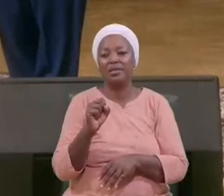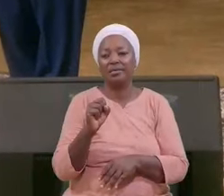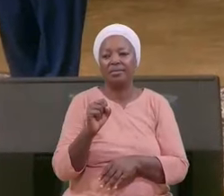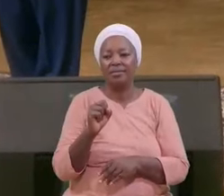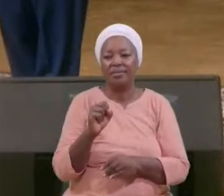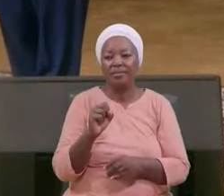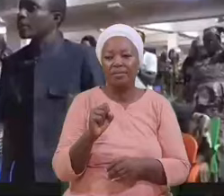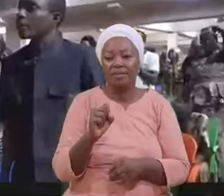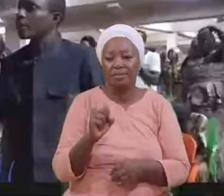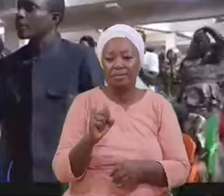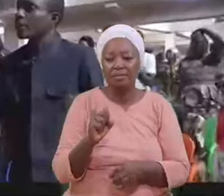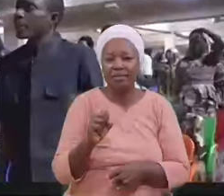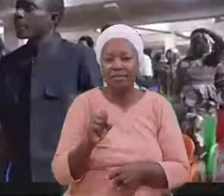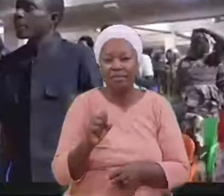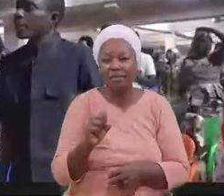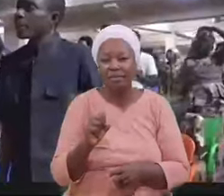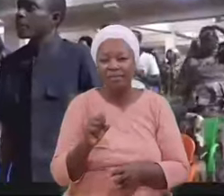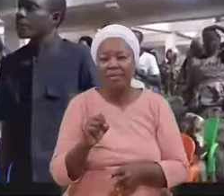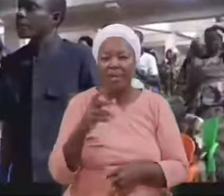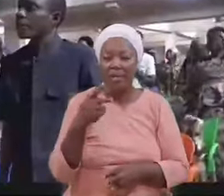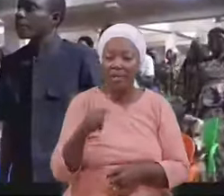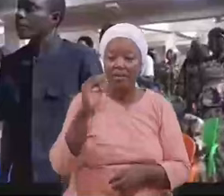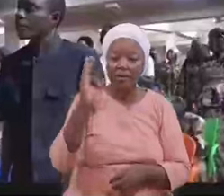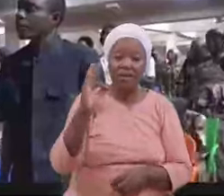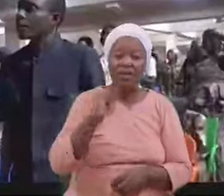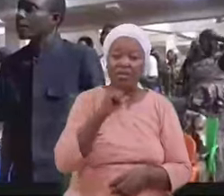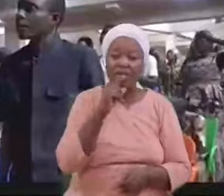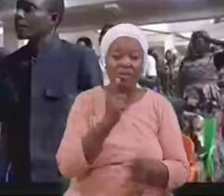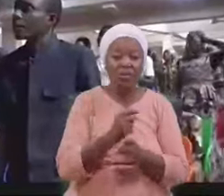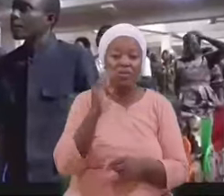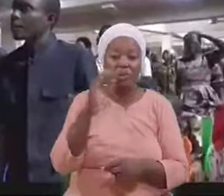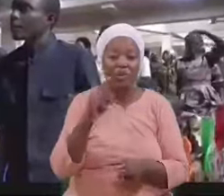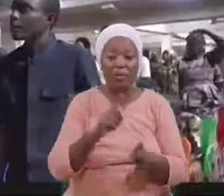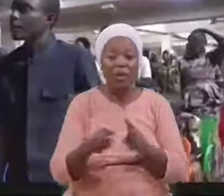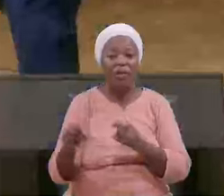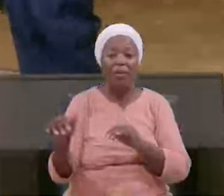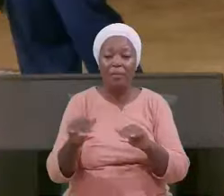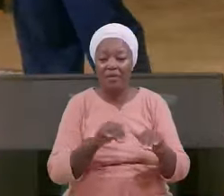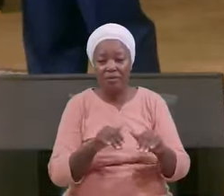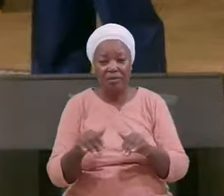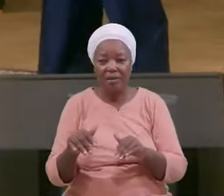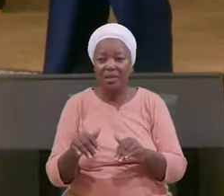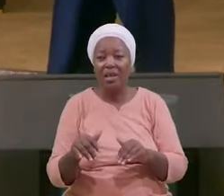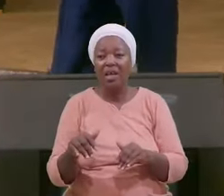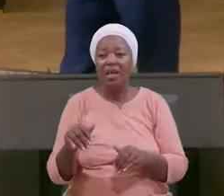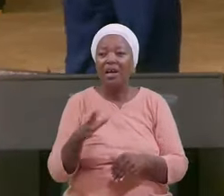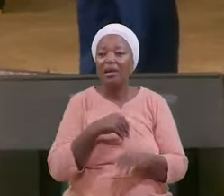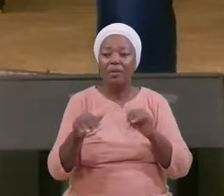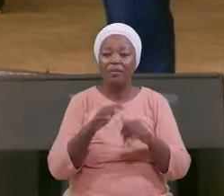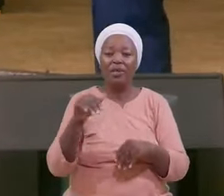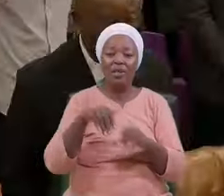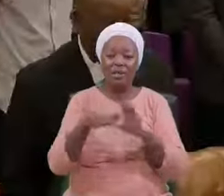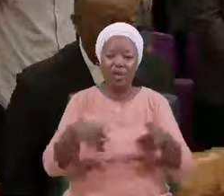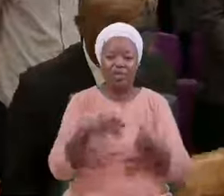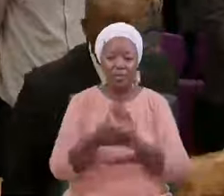La prédication n'est pas seulement un jeu, mais c'est l'accomplissement. L'accomplissement dans votre vie